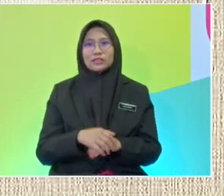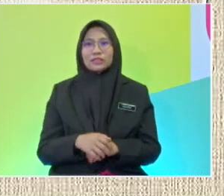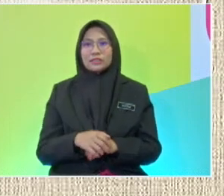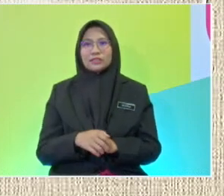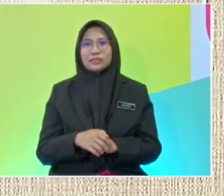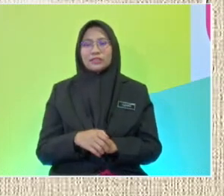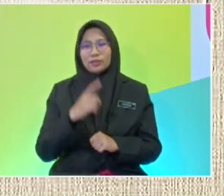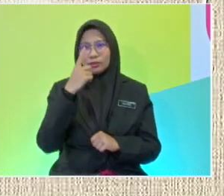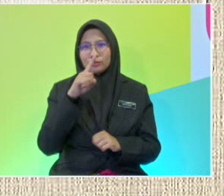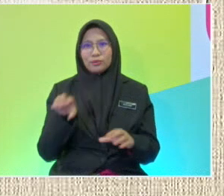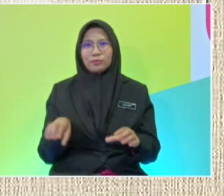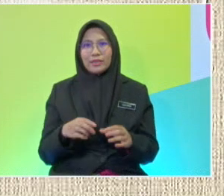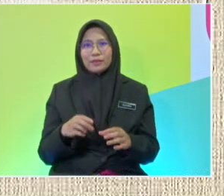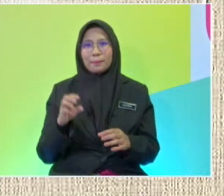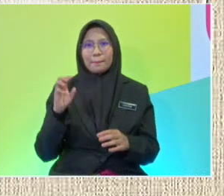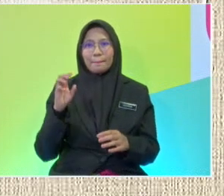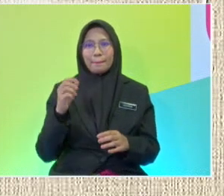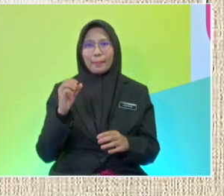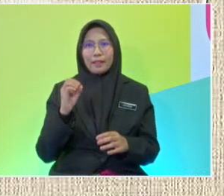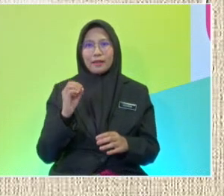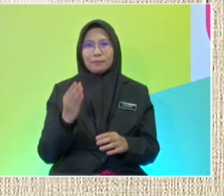untuk menghasilkan suatu objek